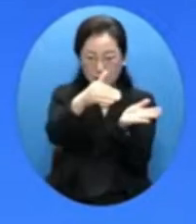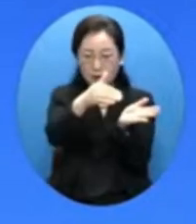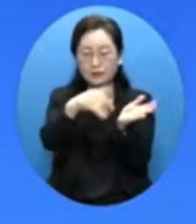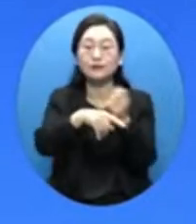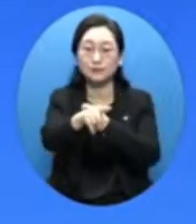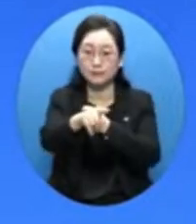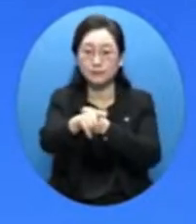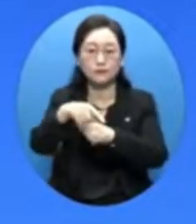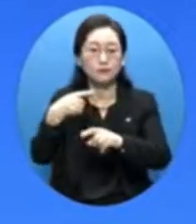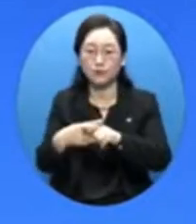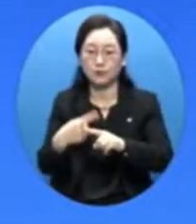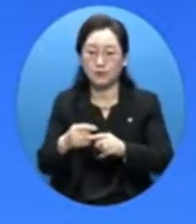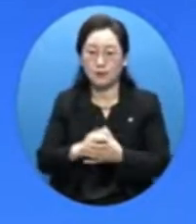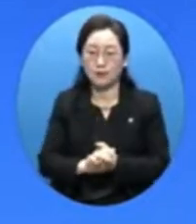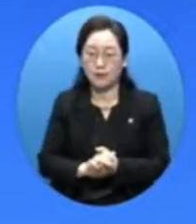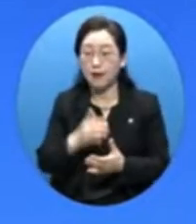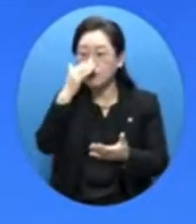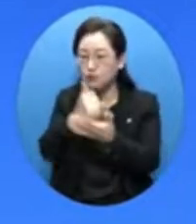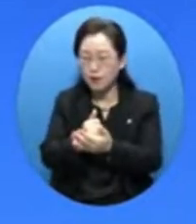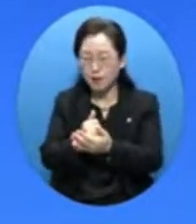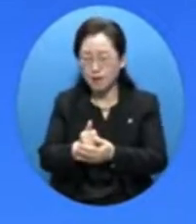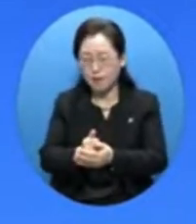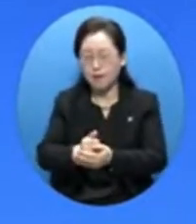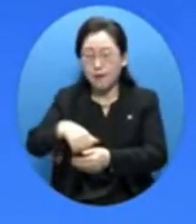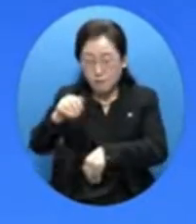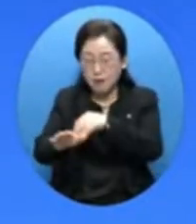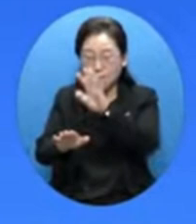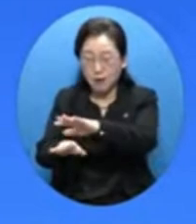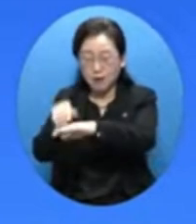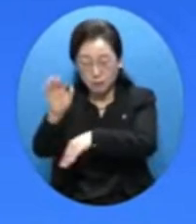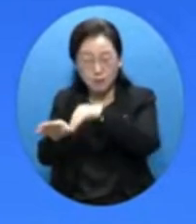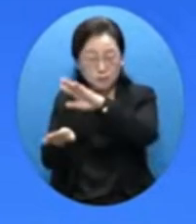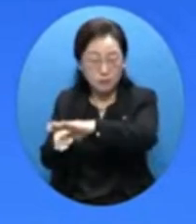것처럼 죄를 향해 걸어가던 발걸음을 돌이켜서